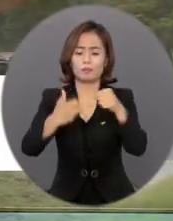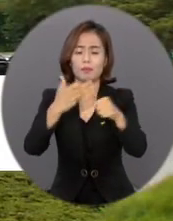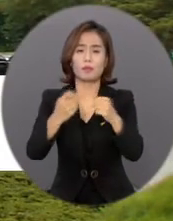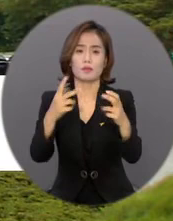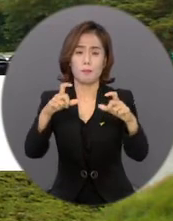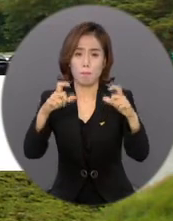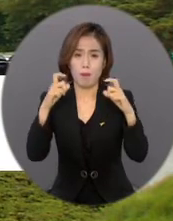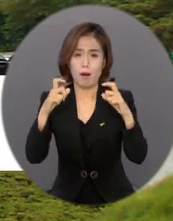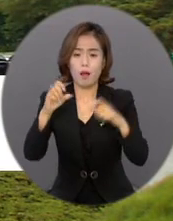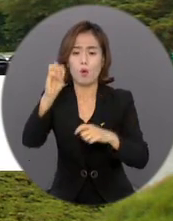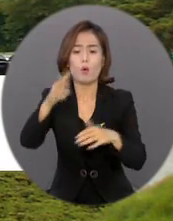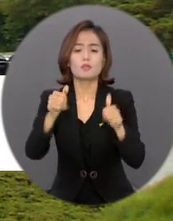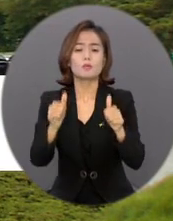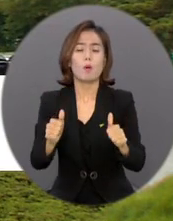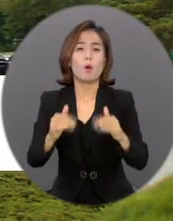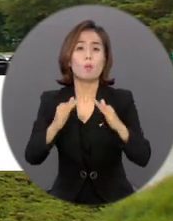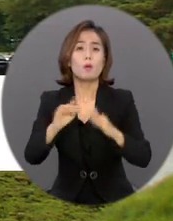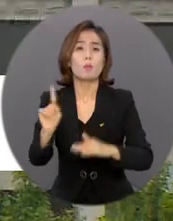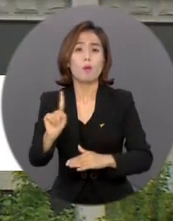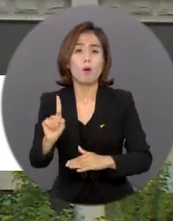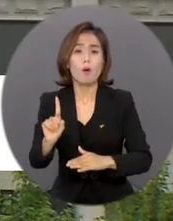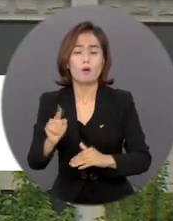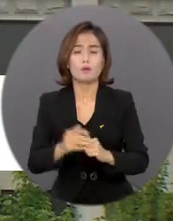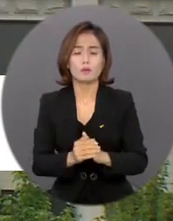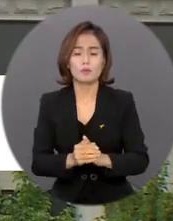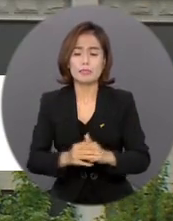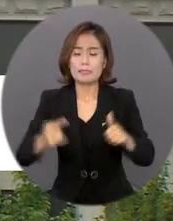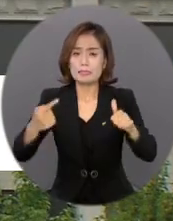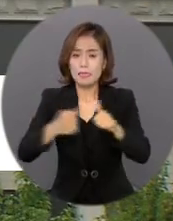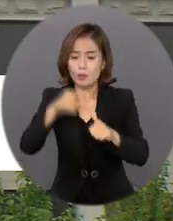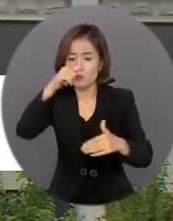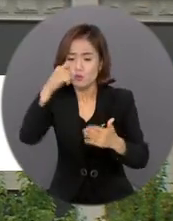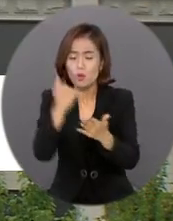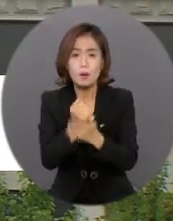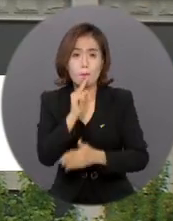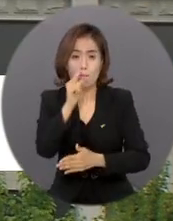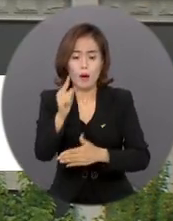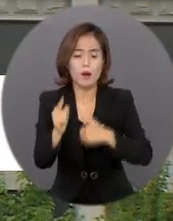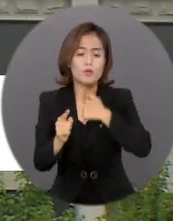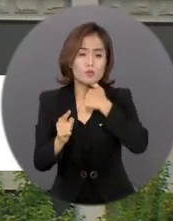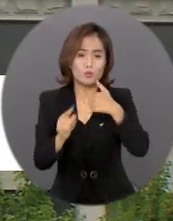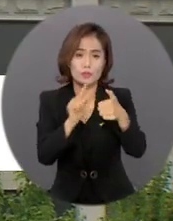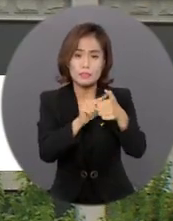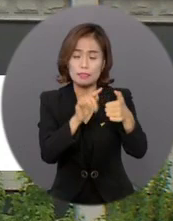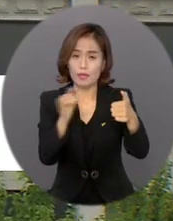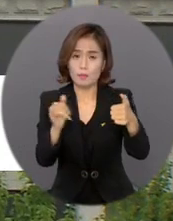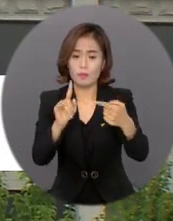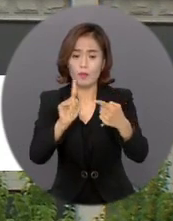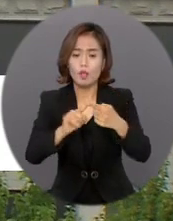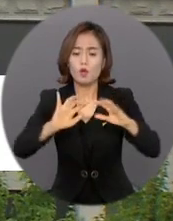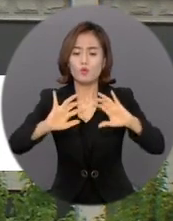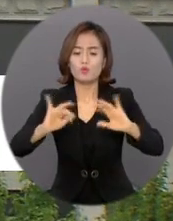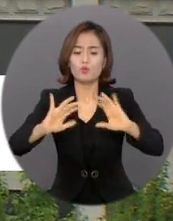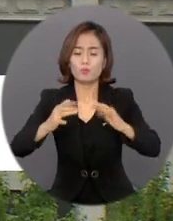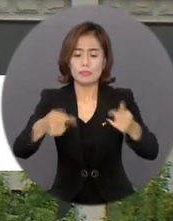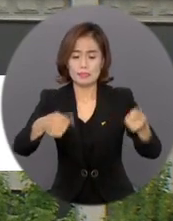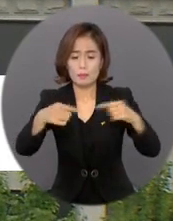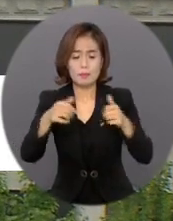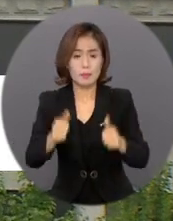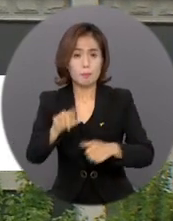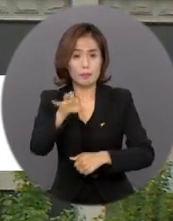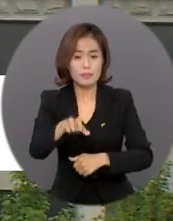선고됐습니다. 광주지법 형사 11부는 살인 등의 혐의로 기소된 55살 A씨의 국민참여